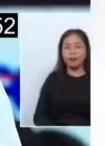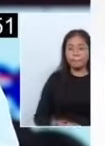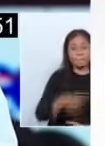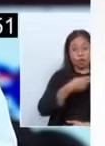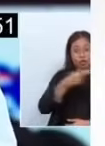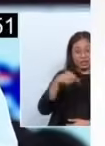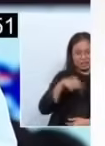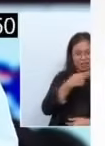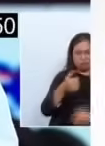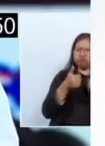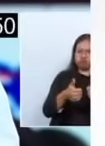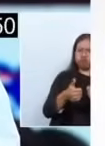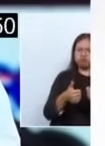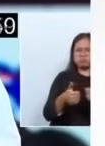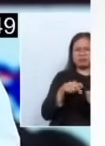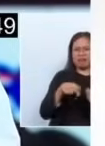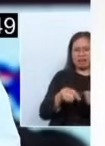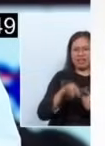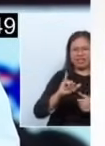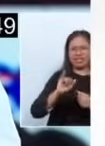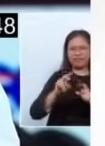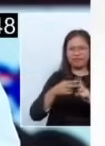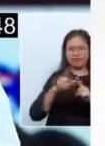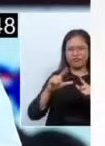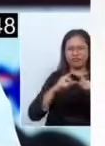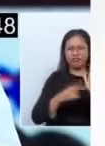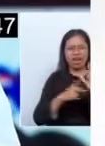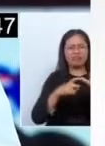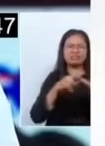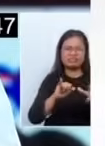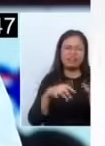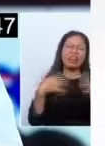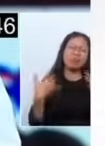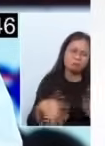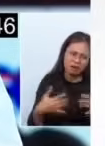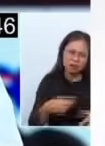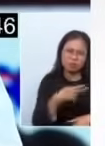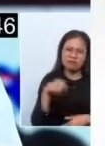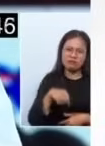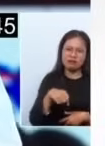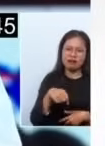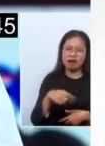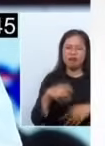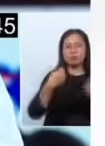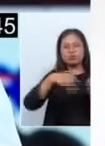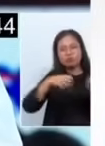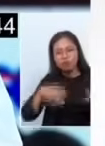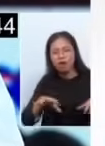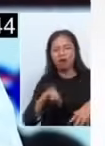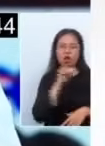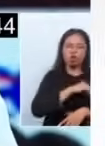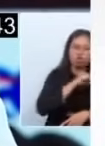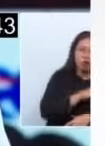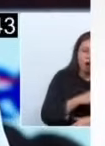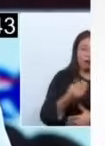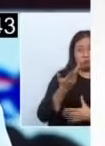yang kemudian bisa mengawal proses ini dengan baik, dengan substansi yang terukur, dengan kedisiplinan. Disiplin dalam arti